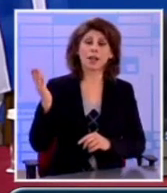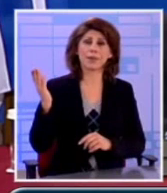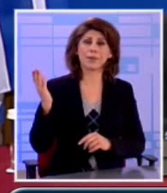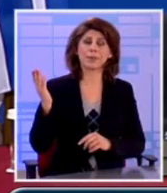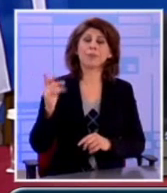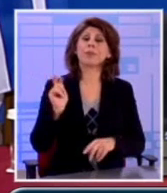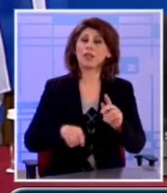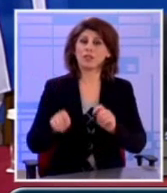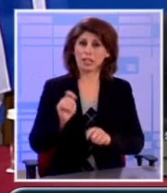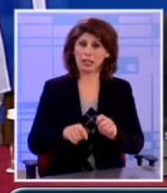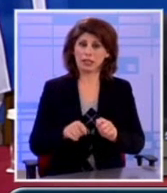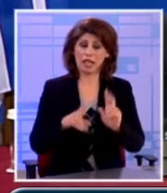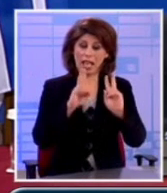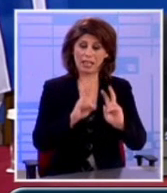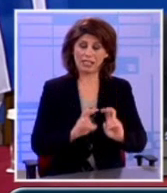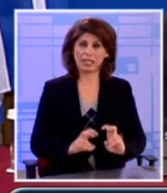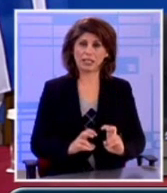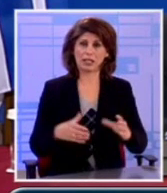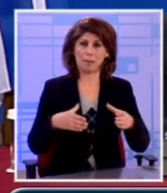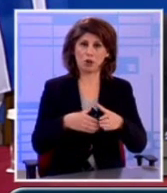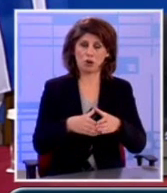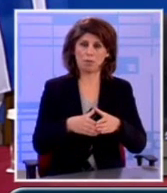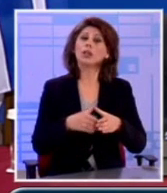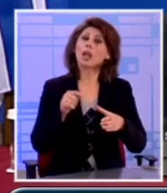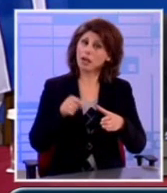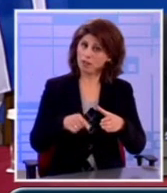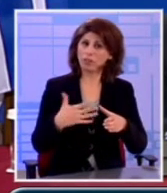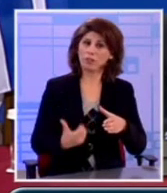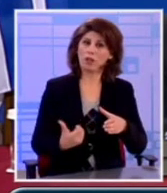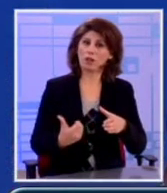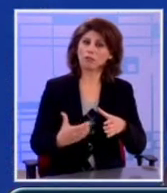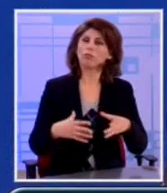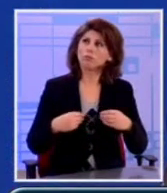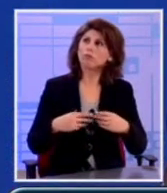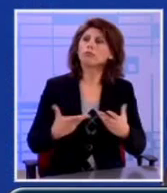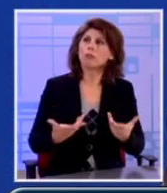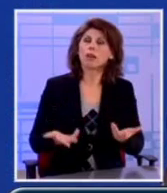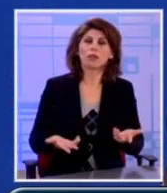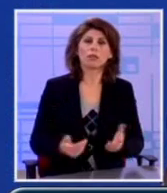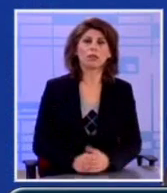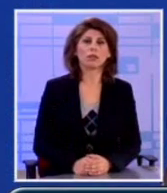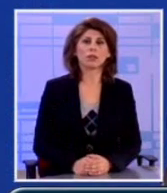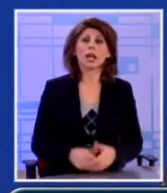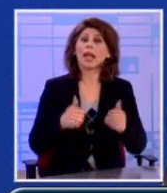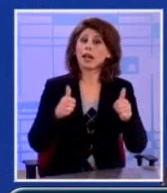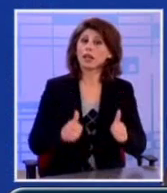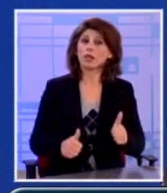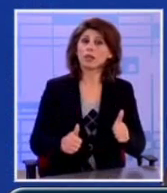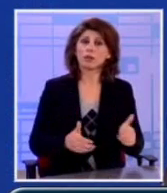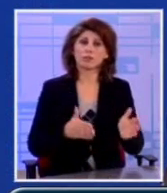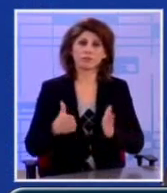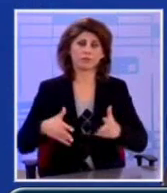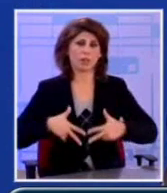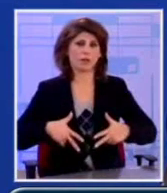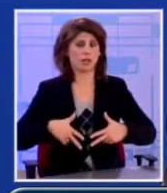θα συσταθεί εξεταστική επιτροπή και αν αυτή θα είναι ανοιχτή. Έχει εξαγγελθεί από πλευράς